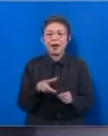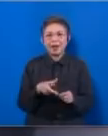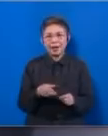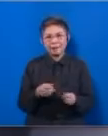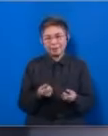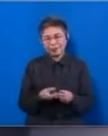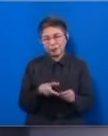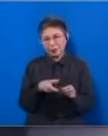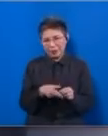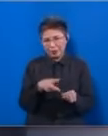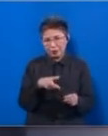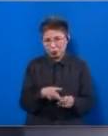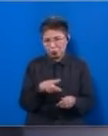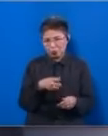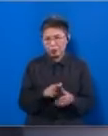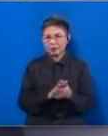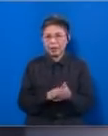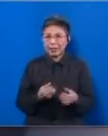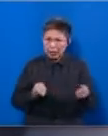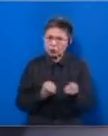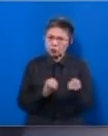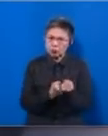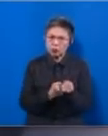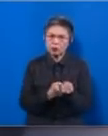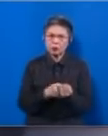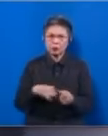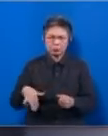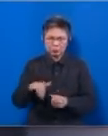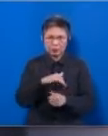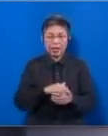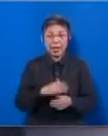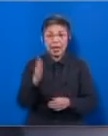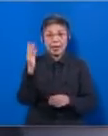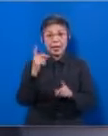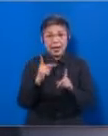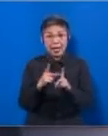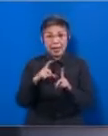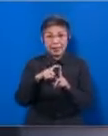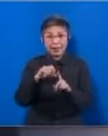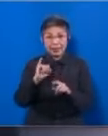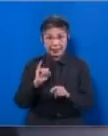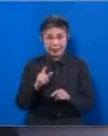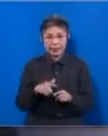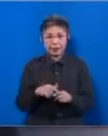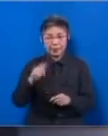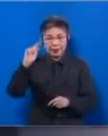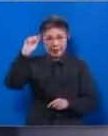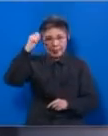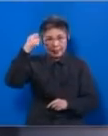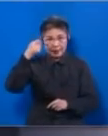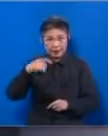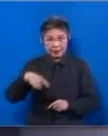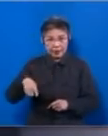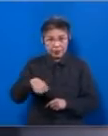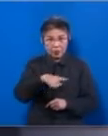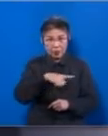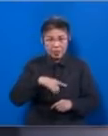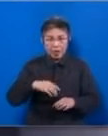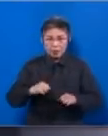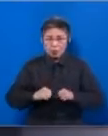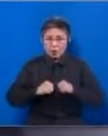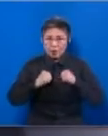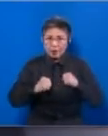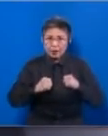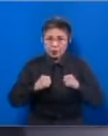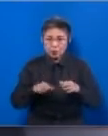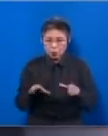untuk mereka. Bagus lah ya, kita dukung upaya-upaya seperti itu lah pemirsa ya. Nah, Hari Disabilitas Internasional ini juga mengingatkan kita akan berbagai upaya yang dilakukan